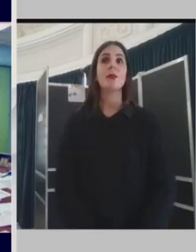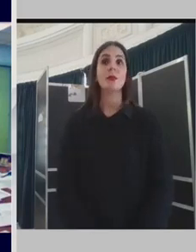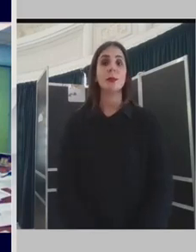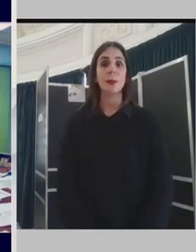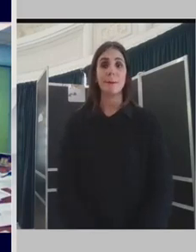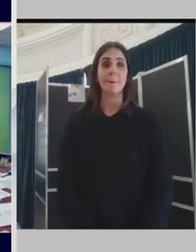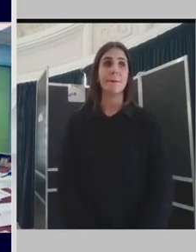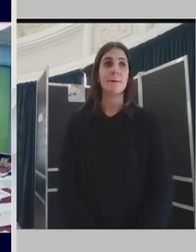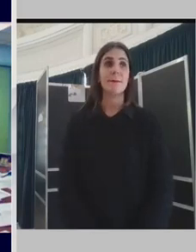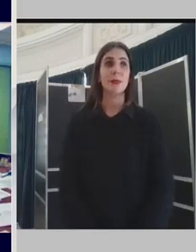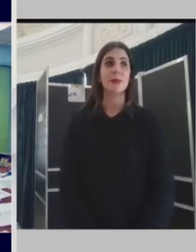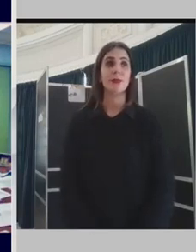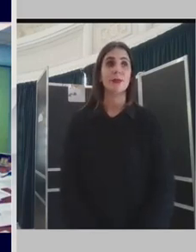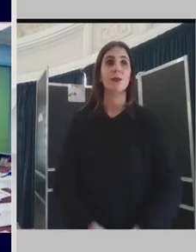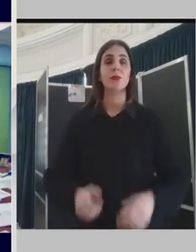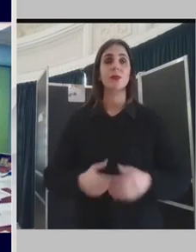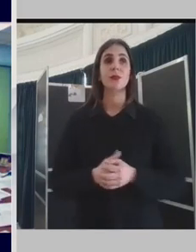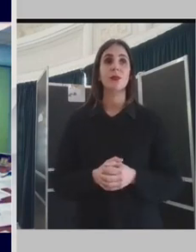Ferma.